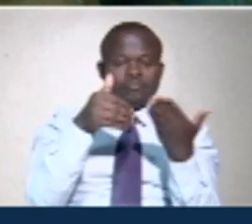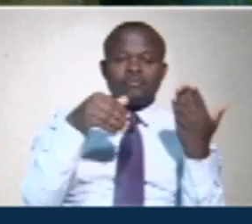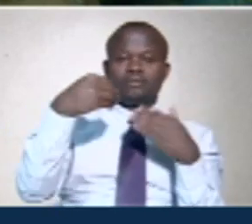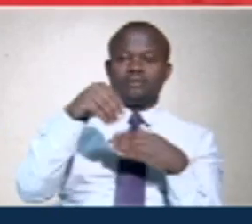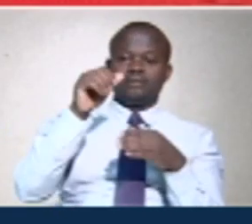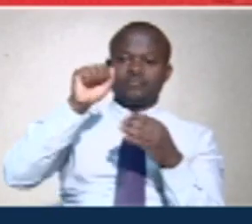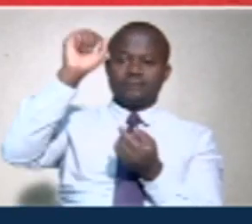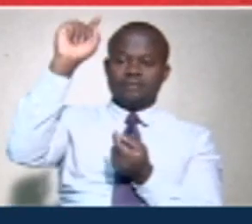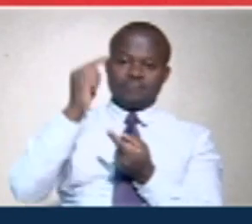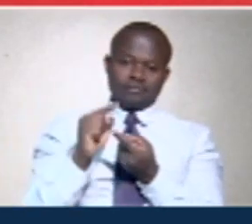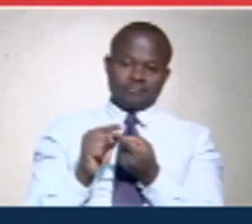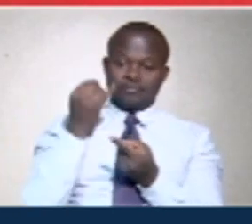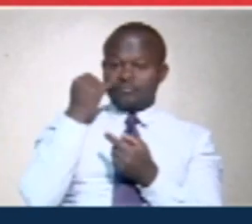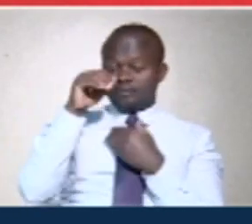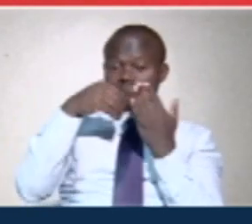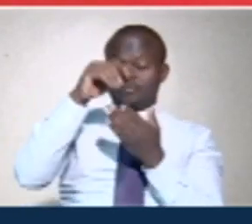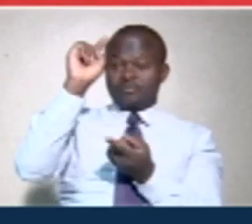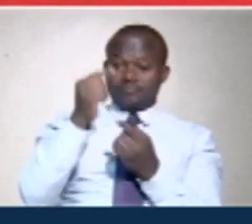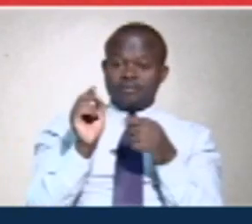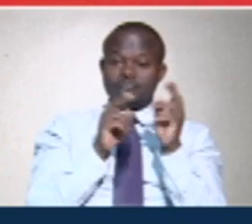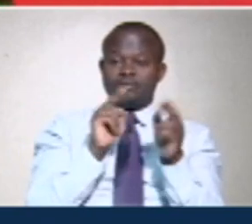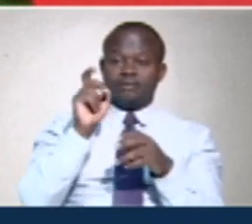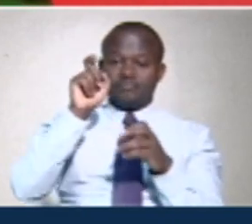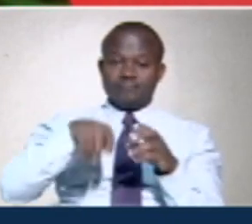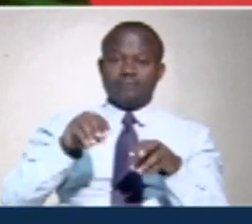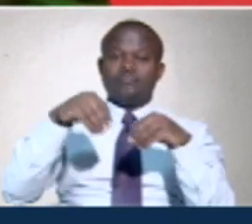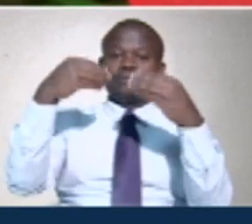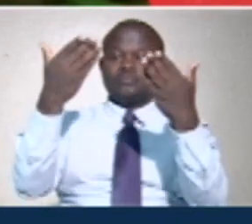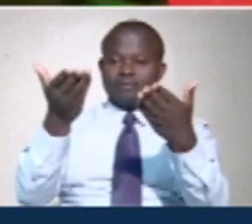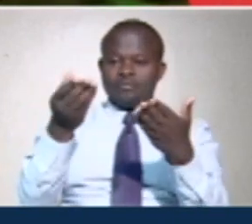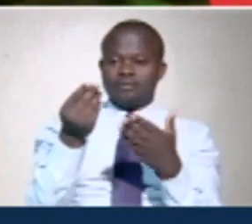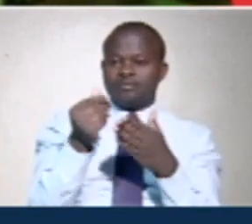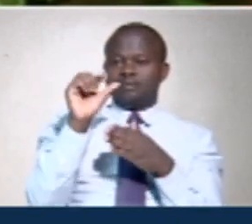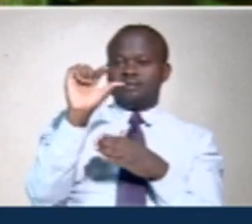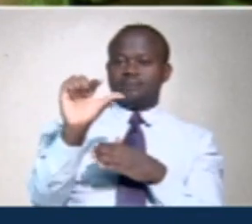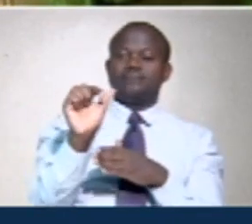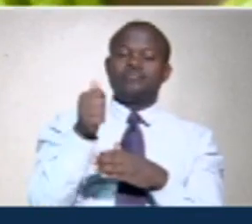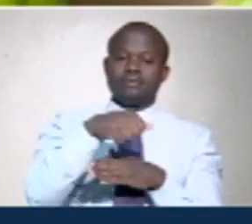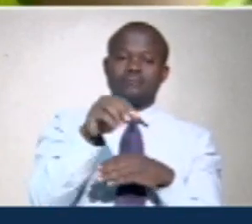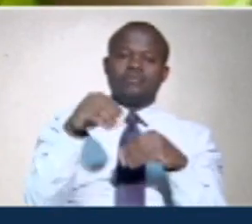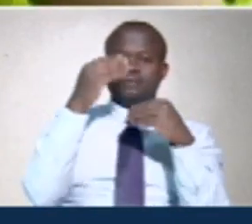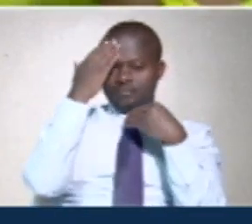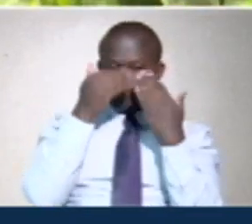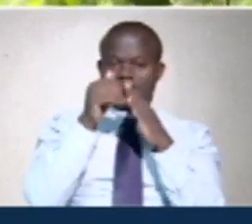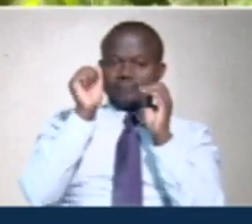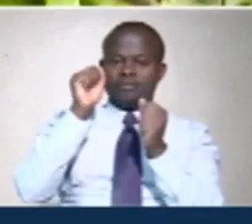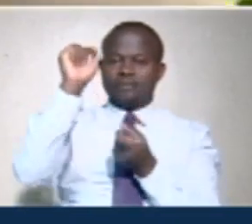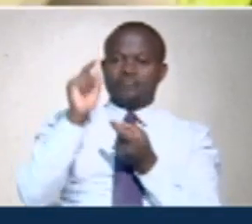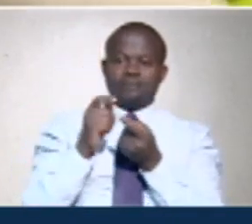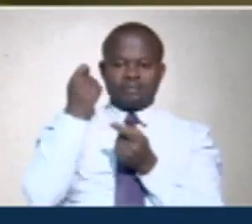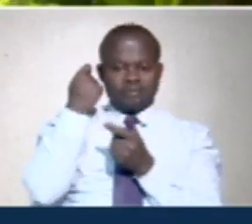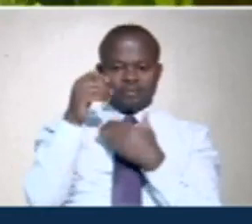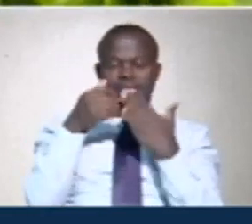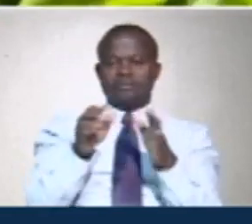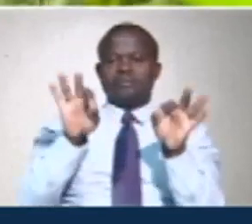ryashoboraga kumanuka. Iyo rimanuka n'ubundi bari kumuha ku gice makeya kuri yari yabahaye kuko byari kuba ryamanutse bivuga ngo n'ibiciro